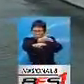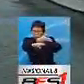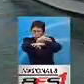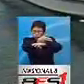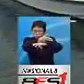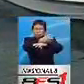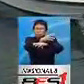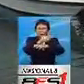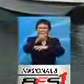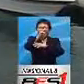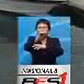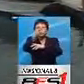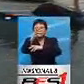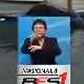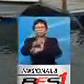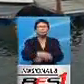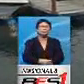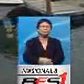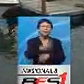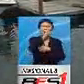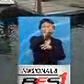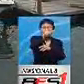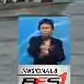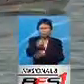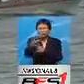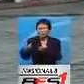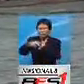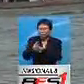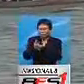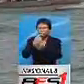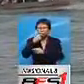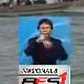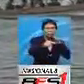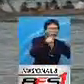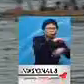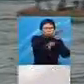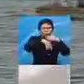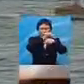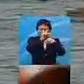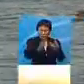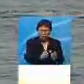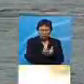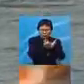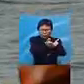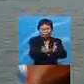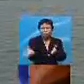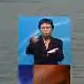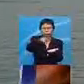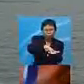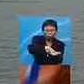pistol serta M16 enam suspek menaiki bot berkenaan dan mengarahkan semua anak kapal supaya menarap di